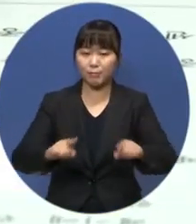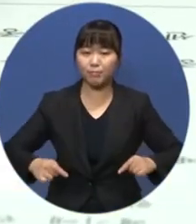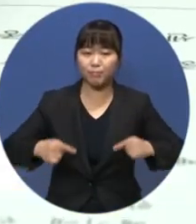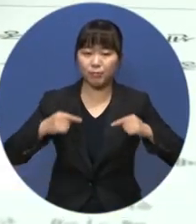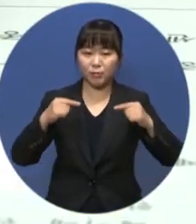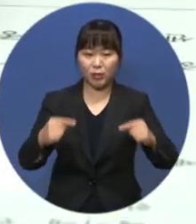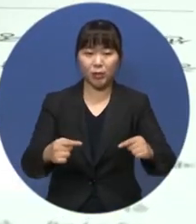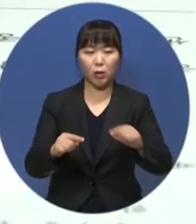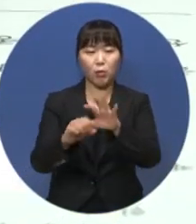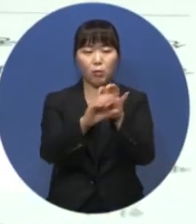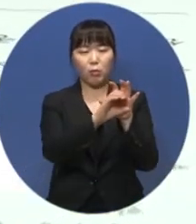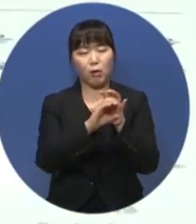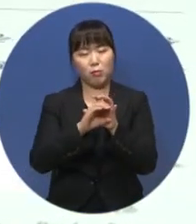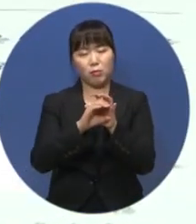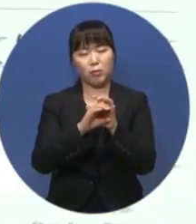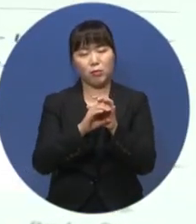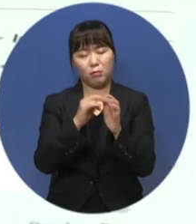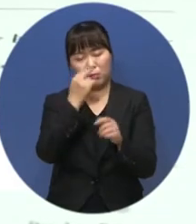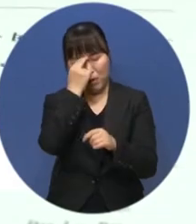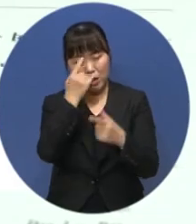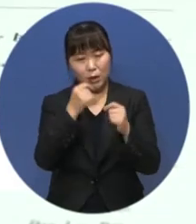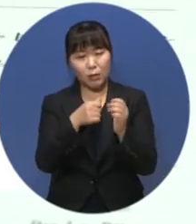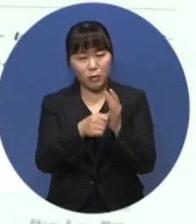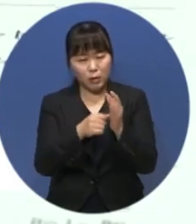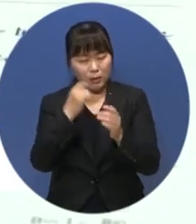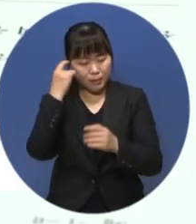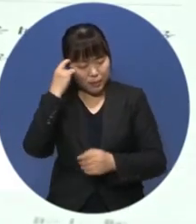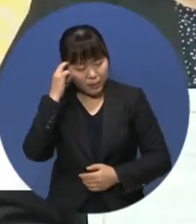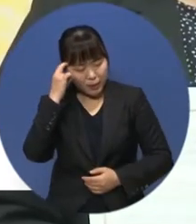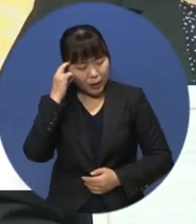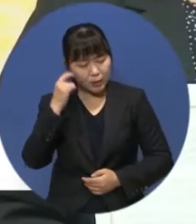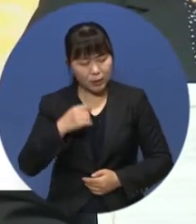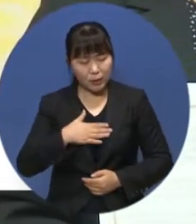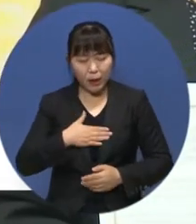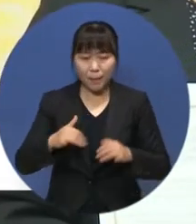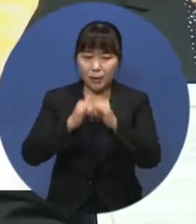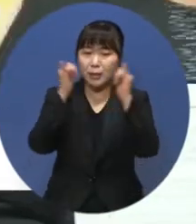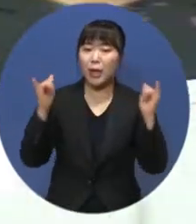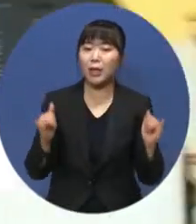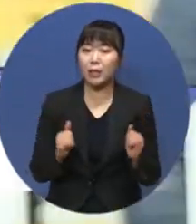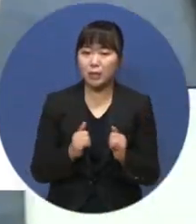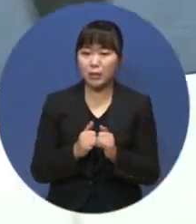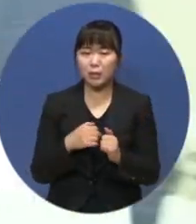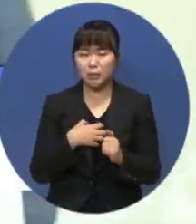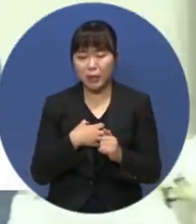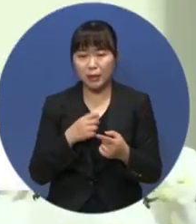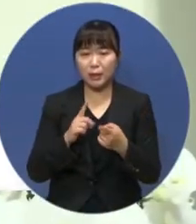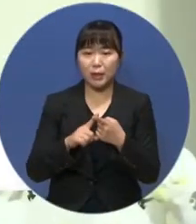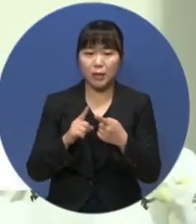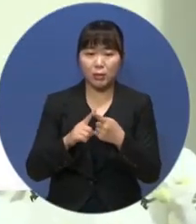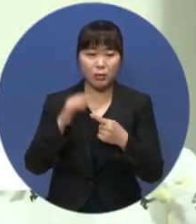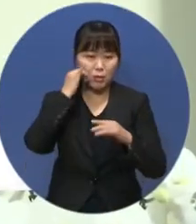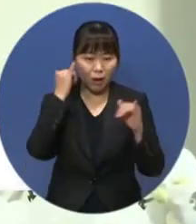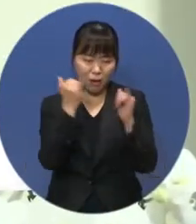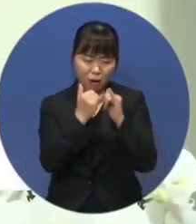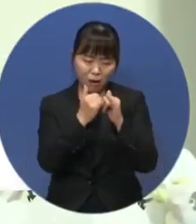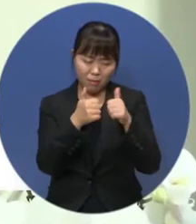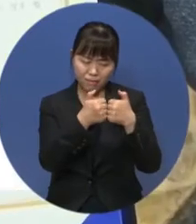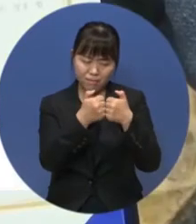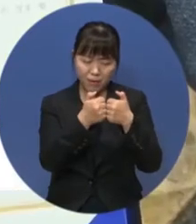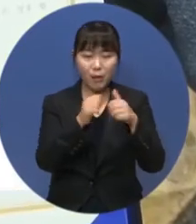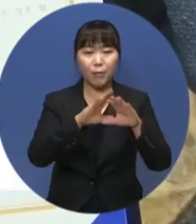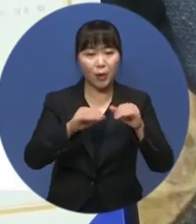참여함으로써 코로나19로 깊어가는 물질적, 정신적, 사회적 아픔을 비대면 전화 상담을 통해